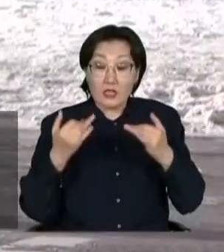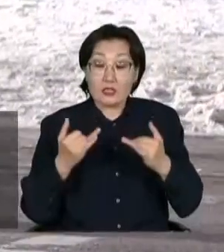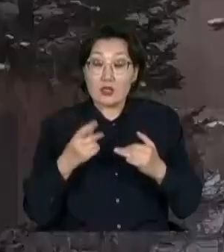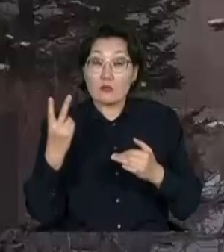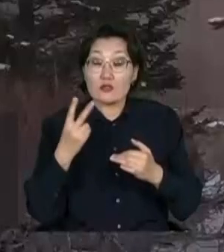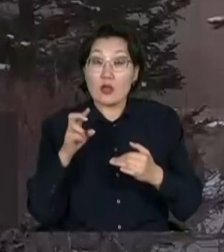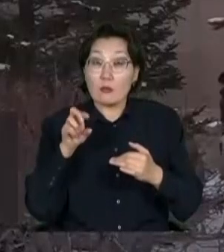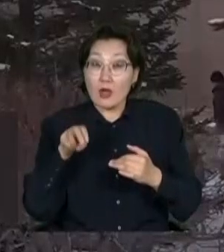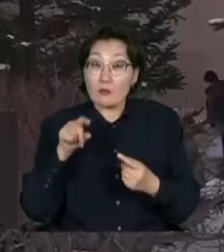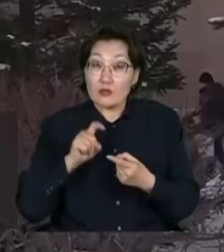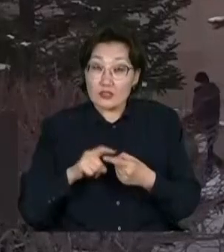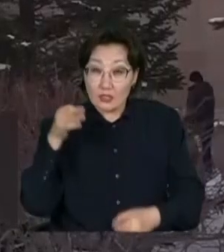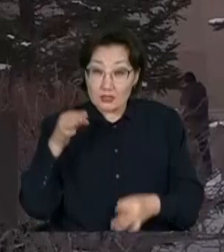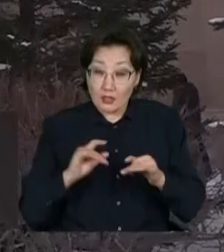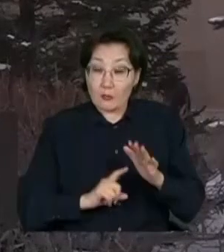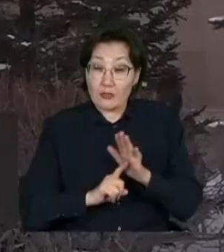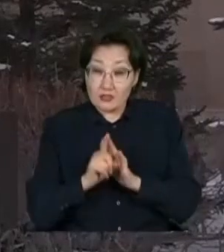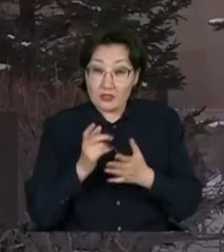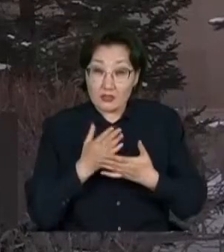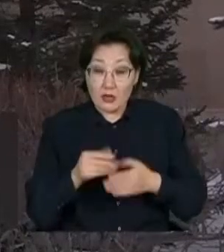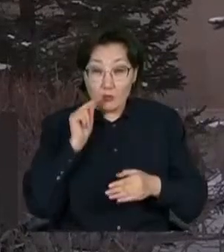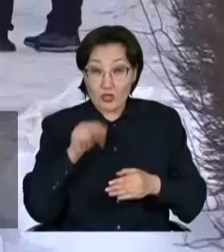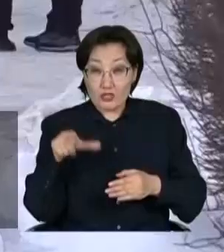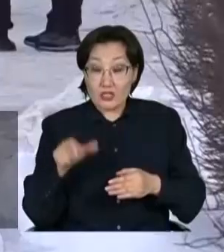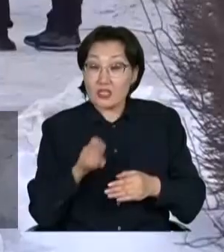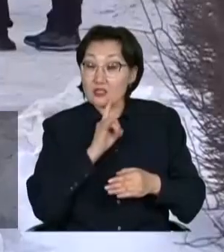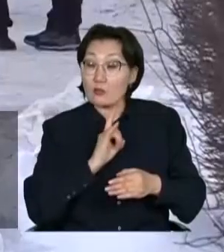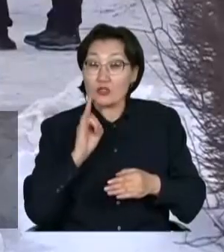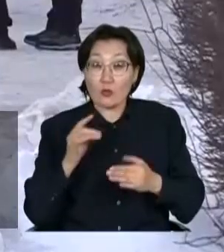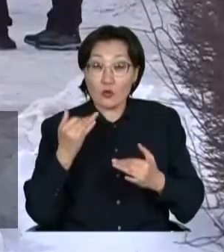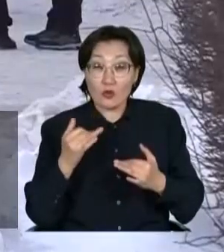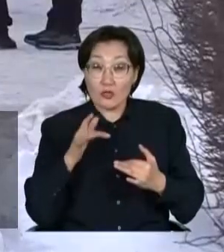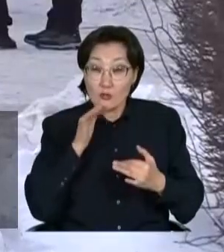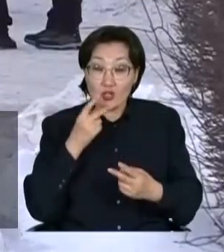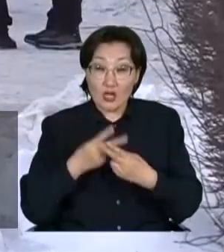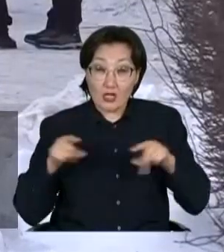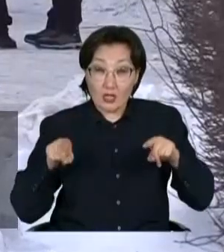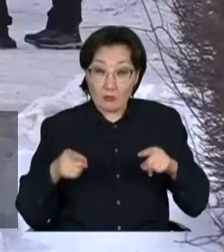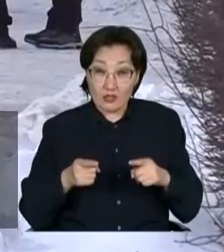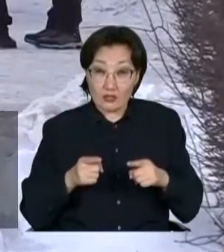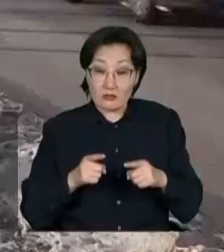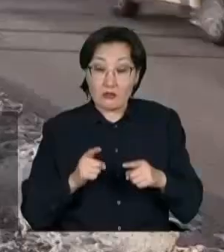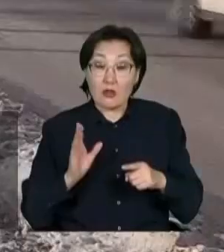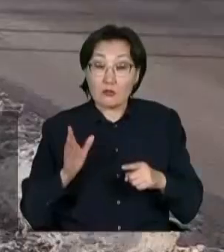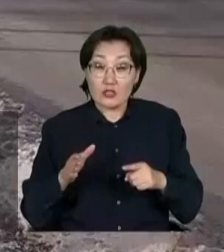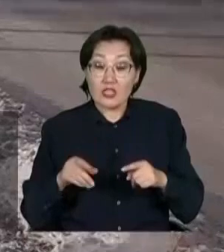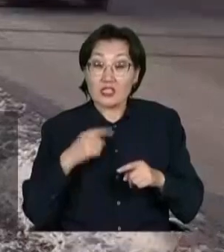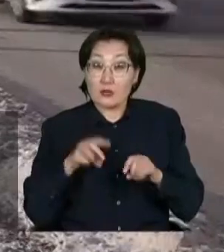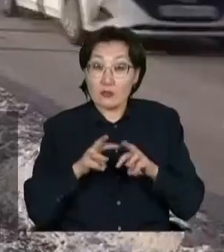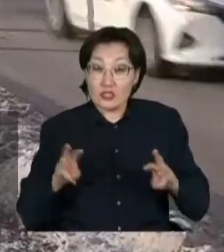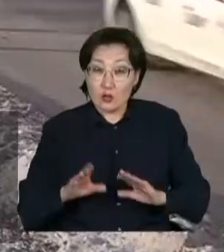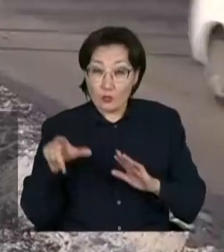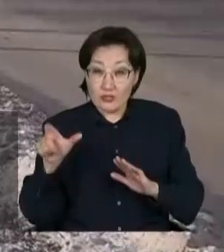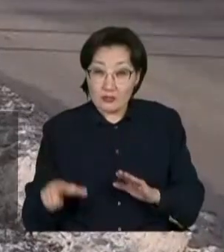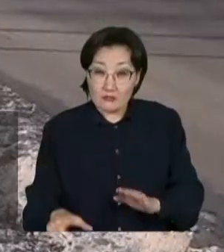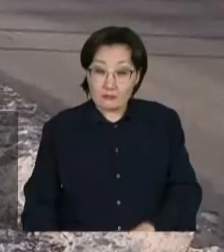2 бап бойынша қылмыстық іс қозғалған. Күдікті әйел әзірге уақытша ұстау изоляторында бола тұрады деді министрдің